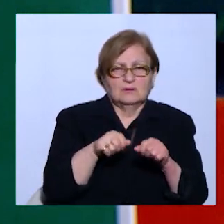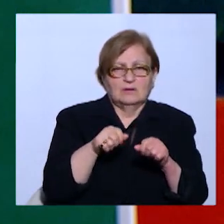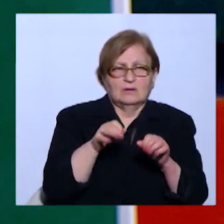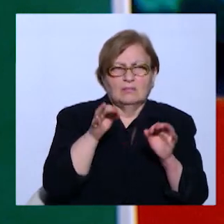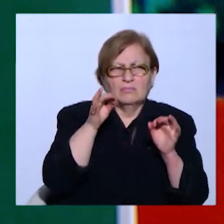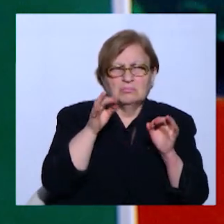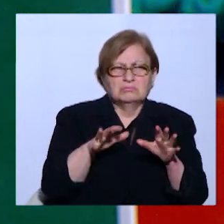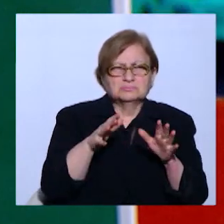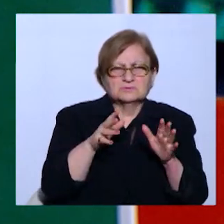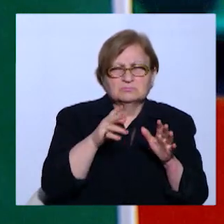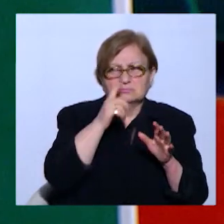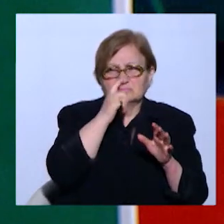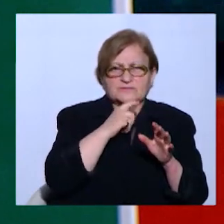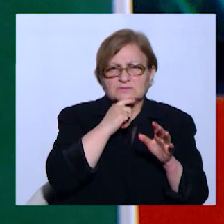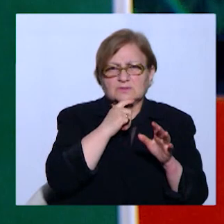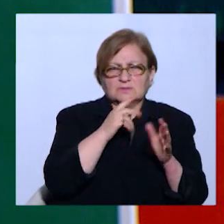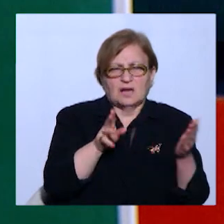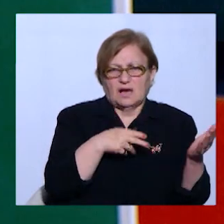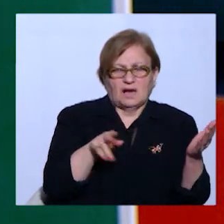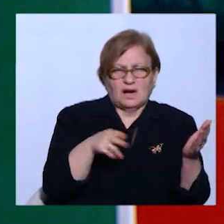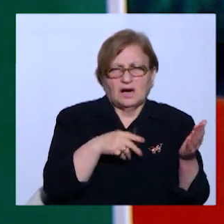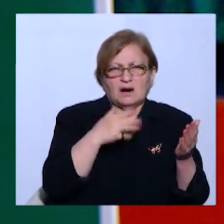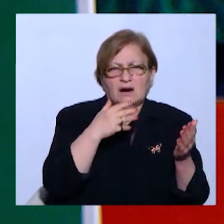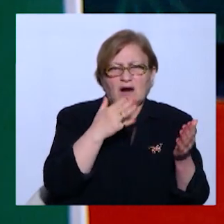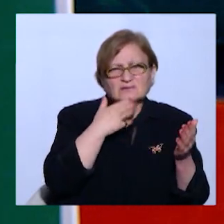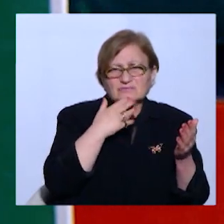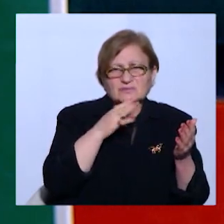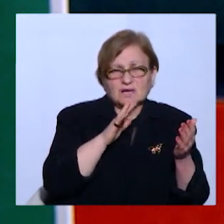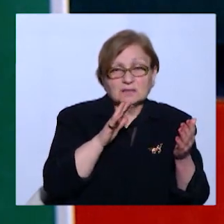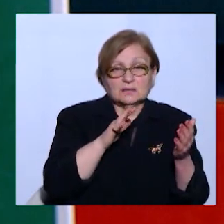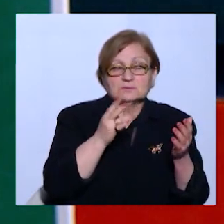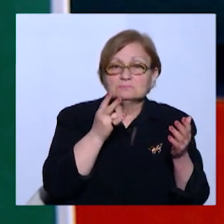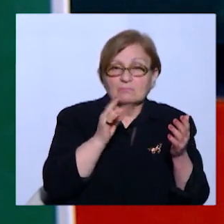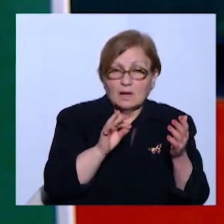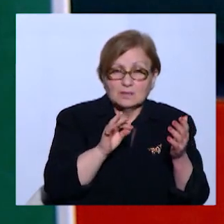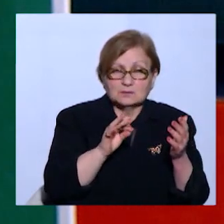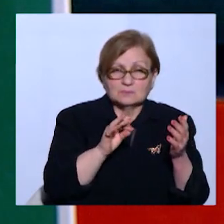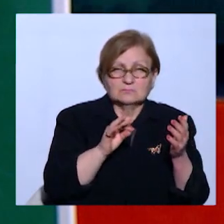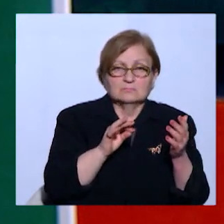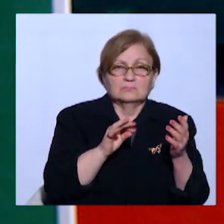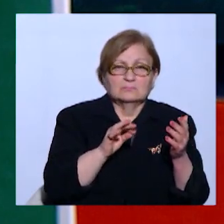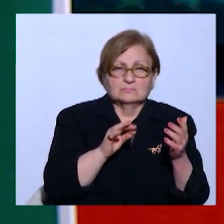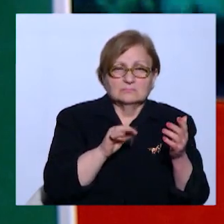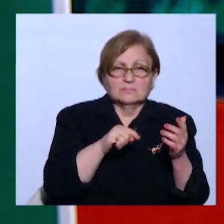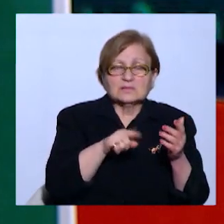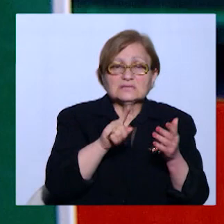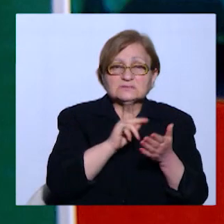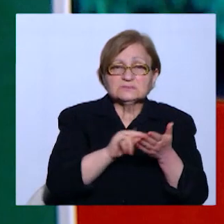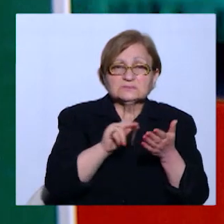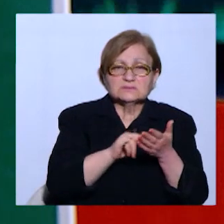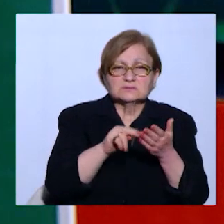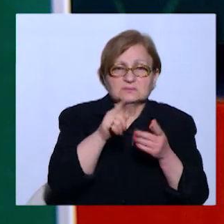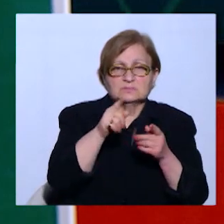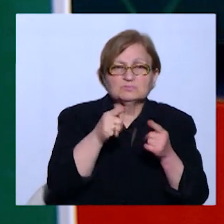ვერ გამოთქვათ ხოლმე. არ არის ეს ისე იოლე, ამას ვერ ალბათ წლები დაშიდა რაღაცა, რომ ეს რასაც წერ, იმის